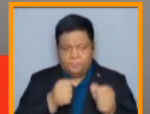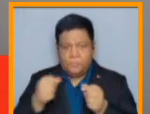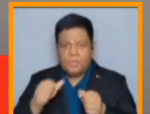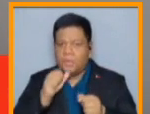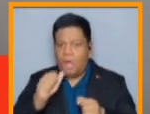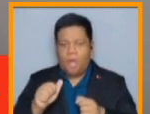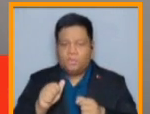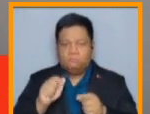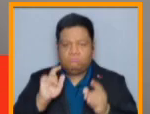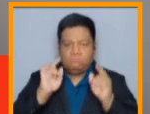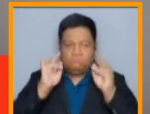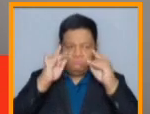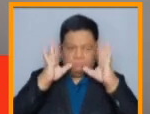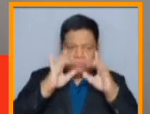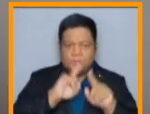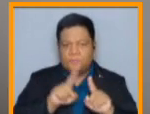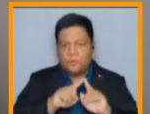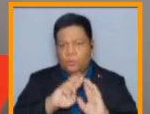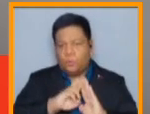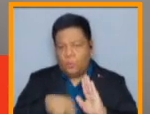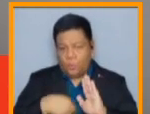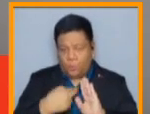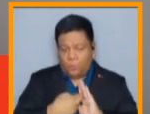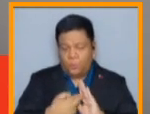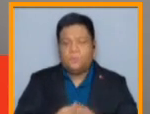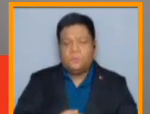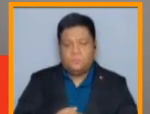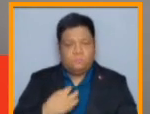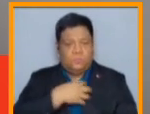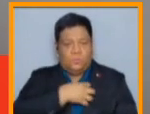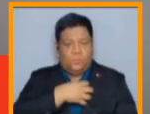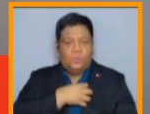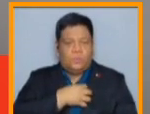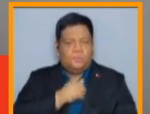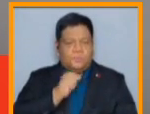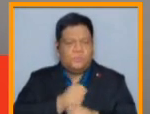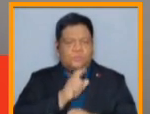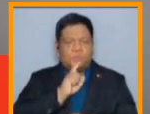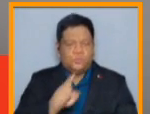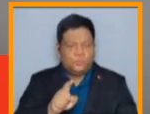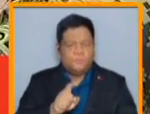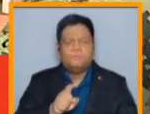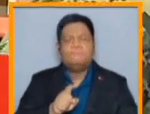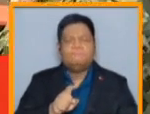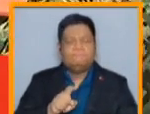PNP will make sure na gagawin ang trabaho nito na hindi naman nakakambala sa flow of business operation ng mga